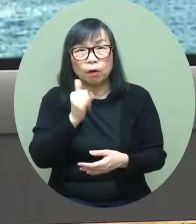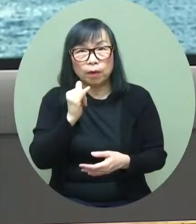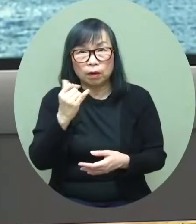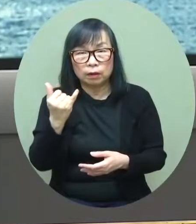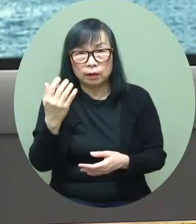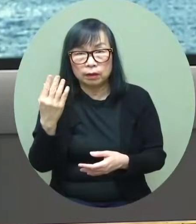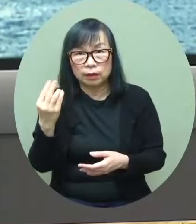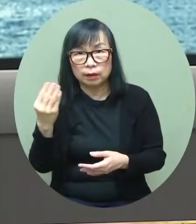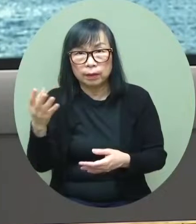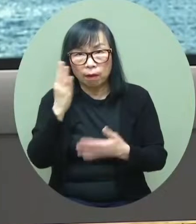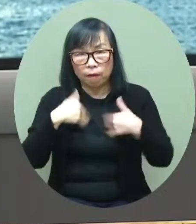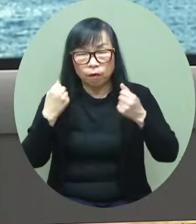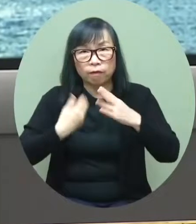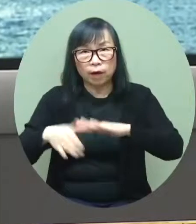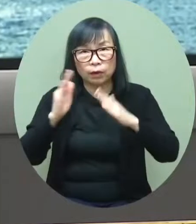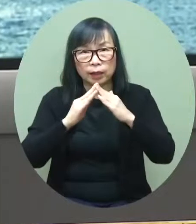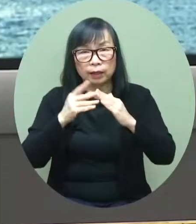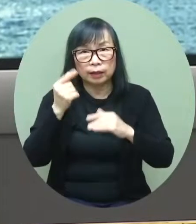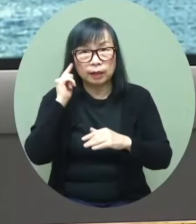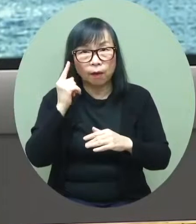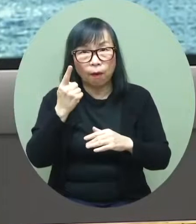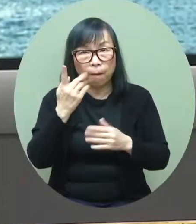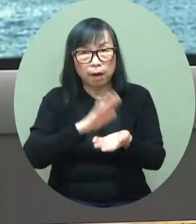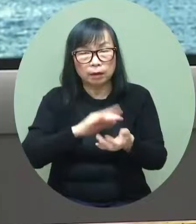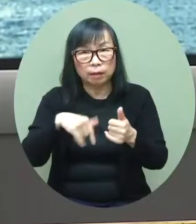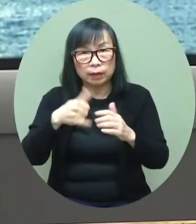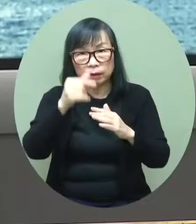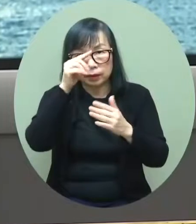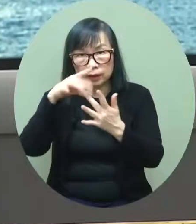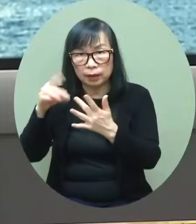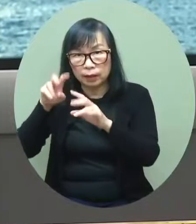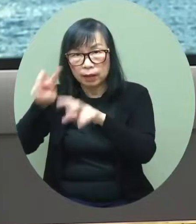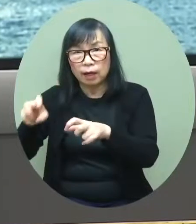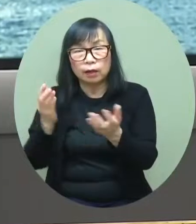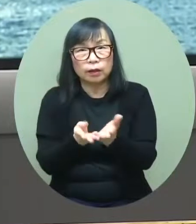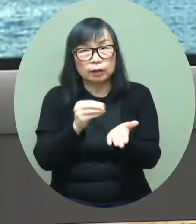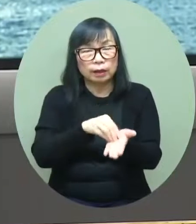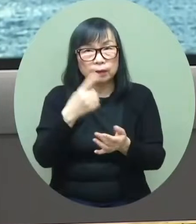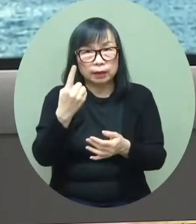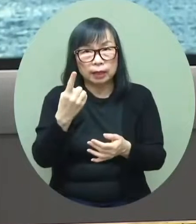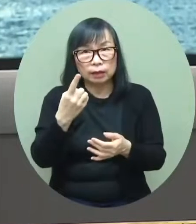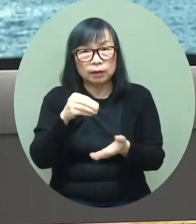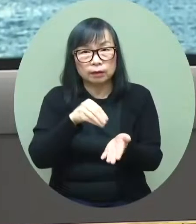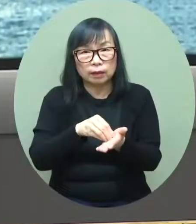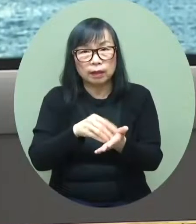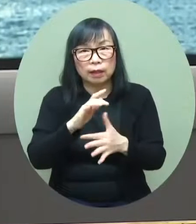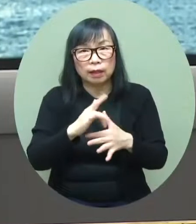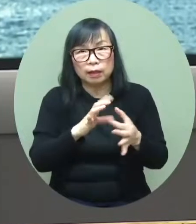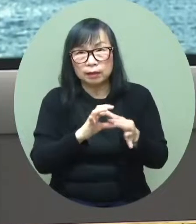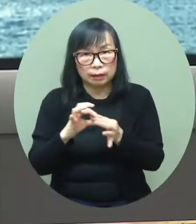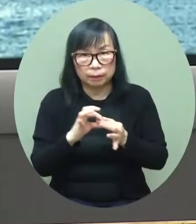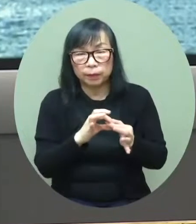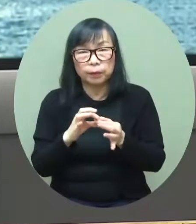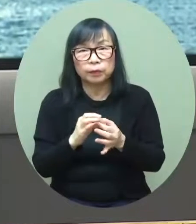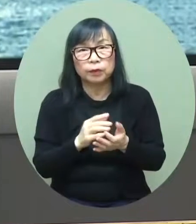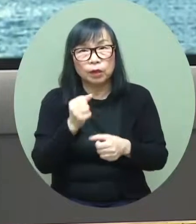嘅病人康復出院，另外有1名病人喺入院篩查度發現確診，亦都有一位病人列為緊密接觸